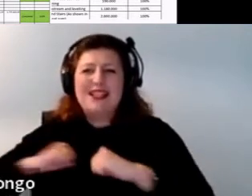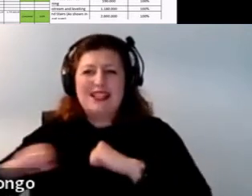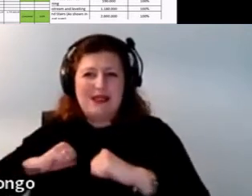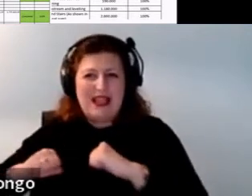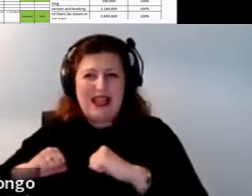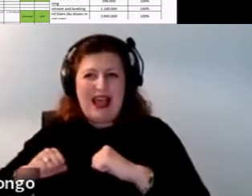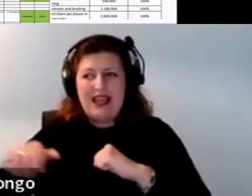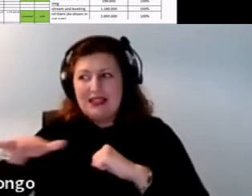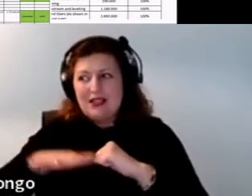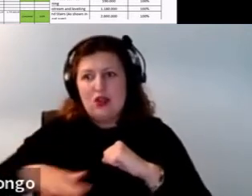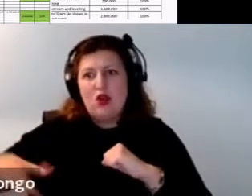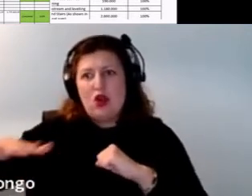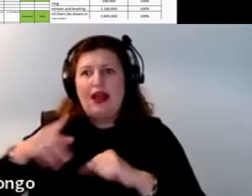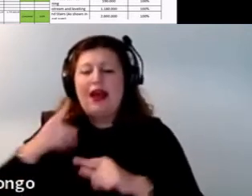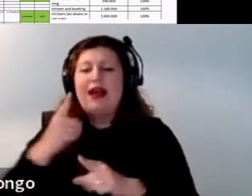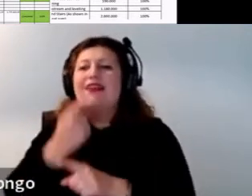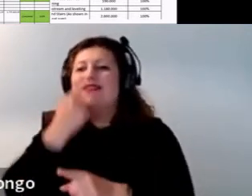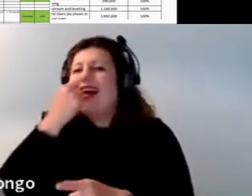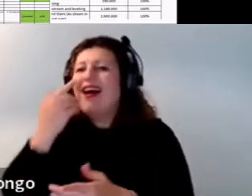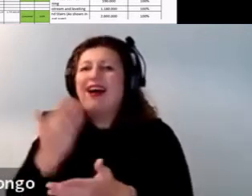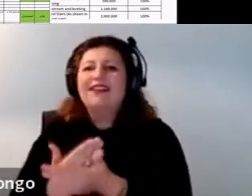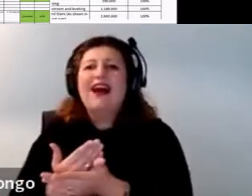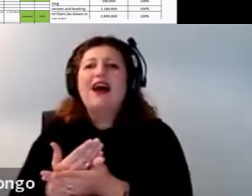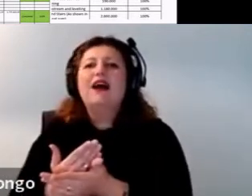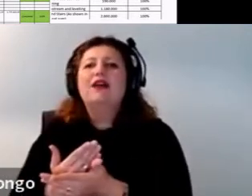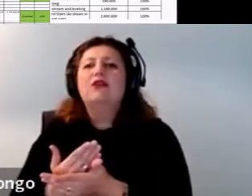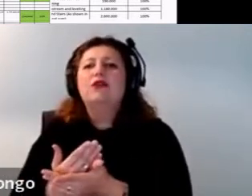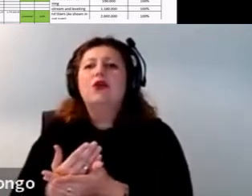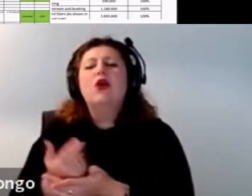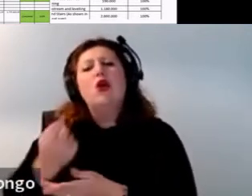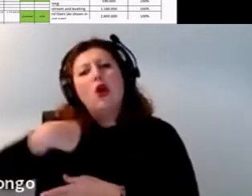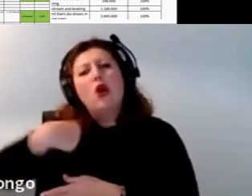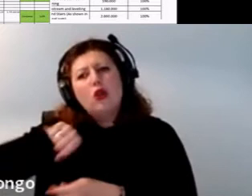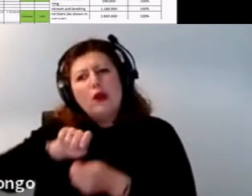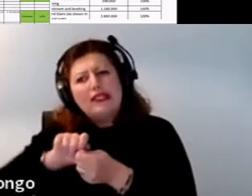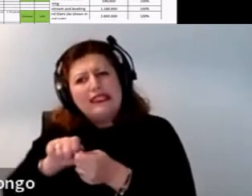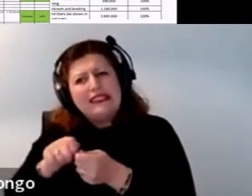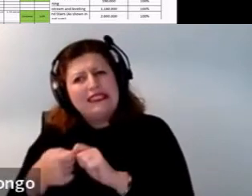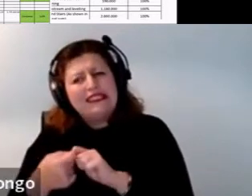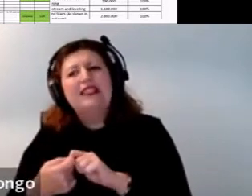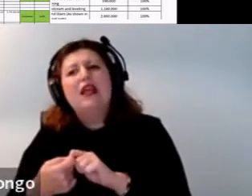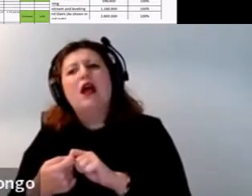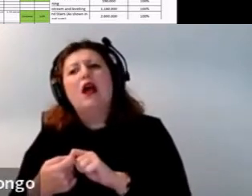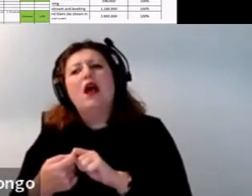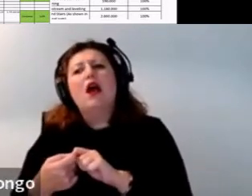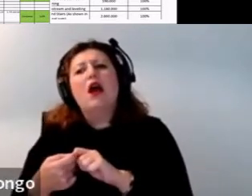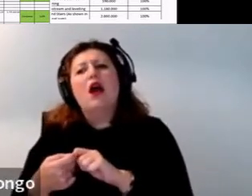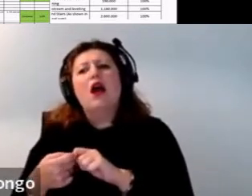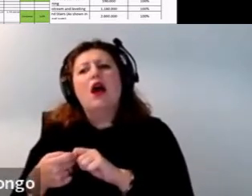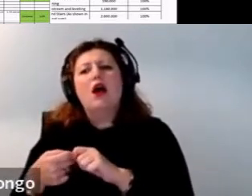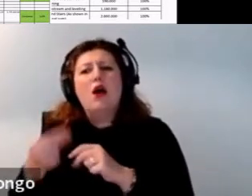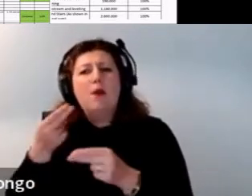strutturale, quindi elementi molto importanti, siamo riusciti ad apportare delle modifiche.